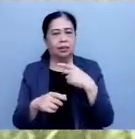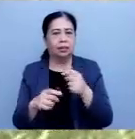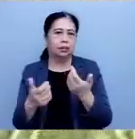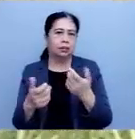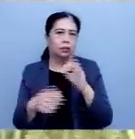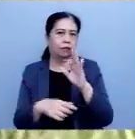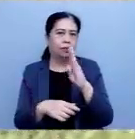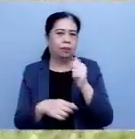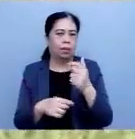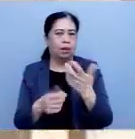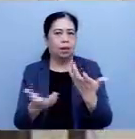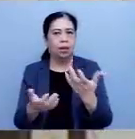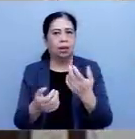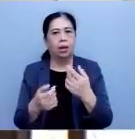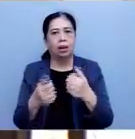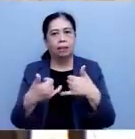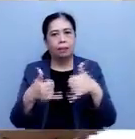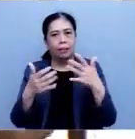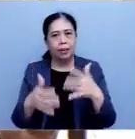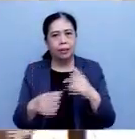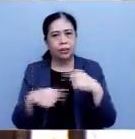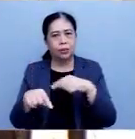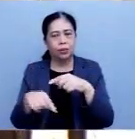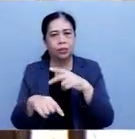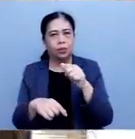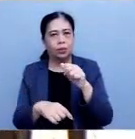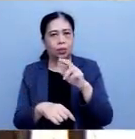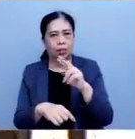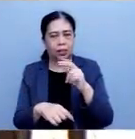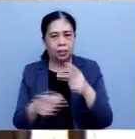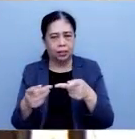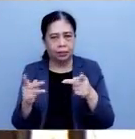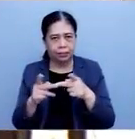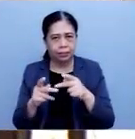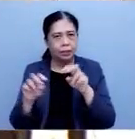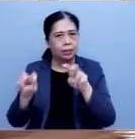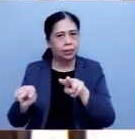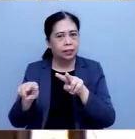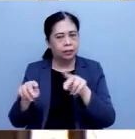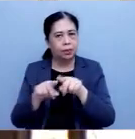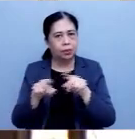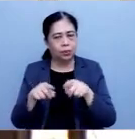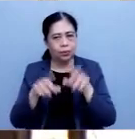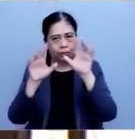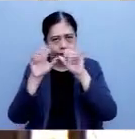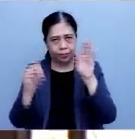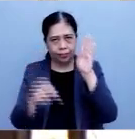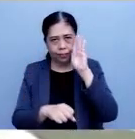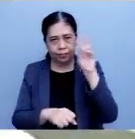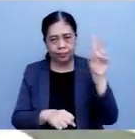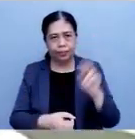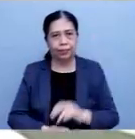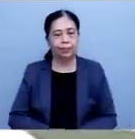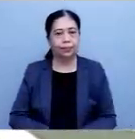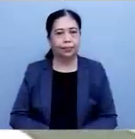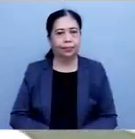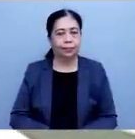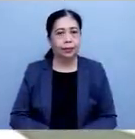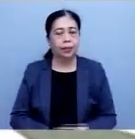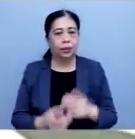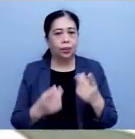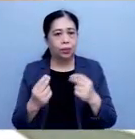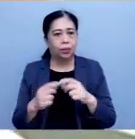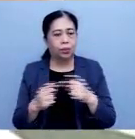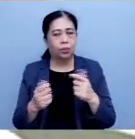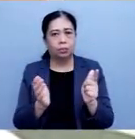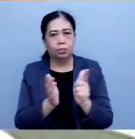FIBA delegates pa Philippine Arena. Isa rin sa mga inaasahan bukas sa FIBA opening si Pangulong Bongbong Marcos. Magpapatupad ng truck